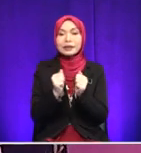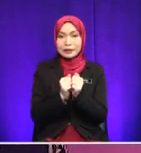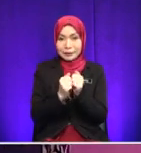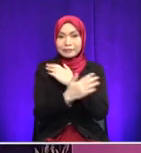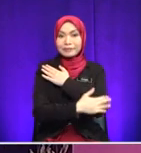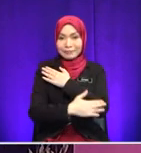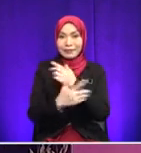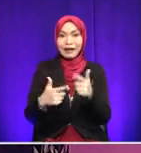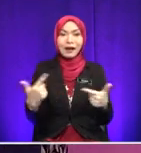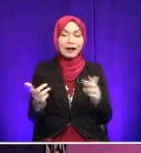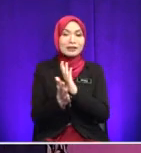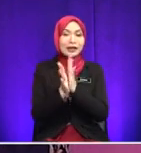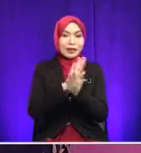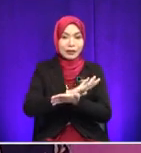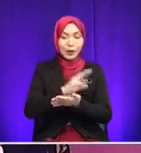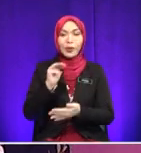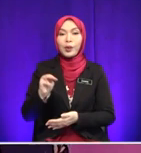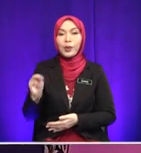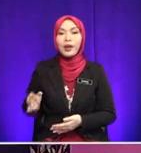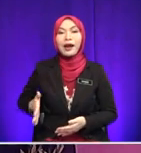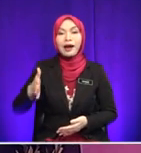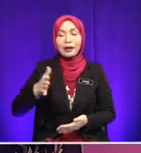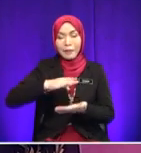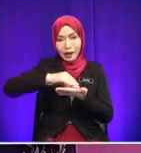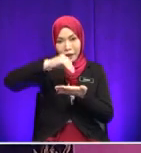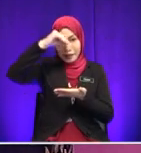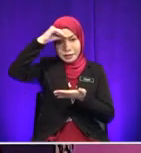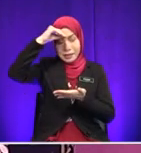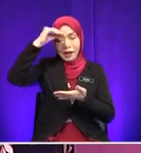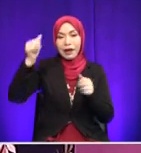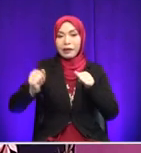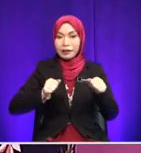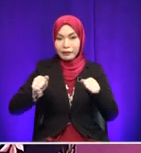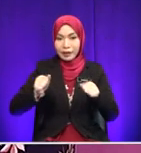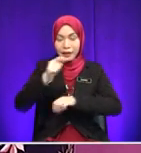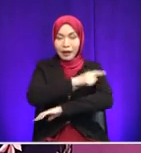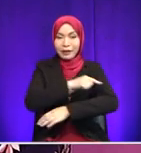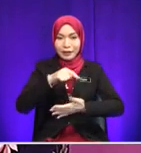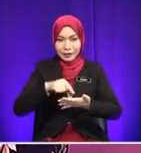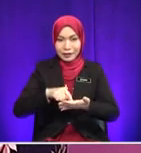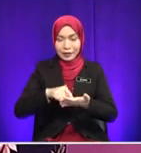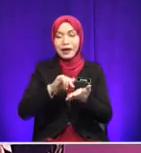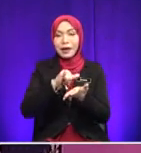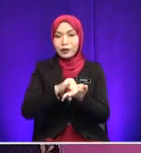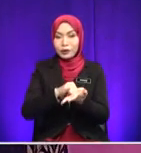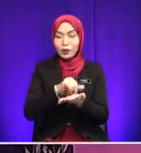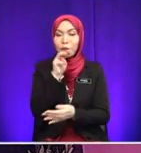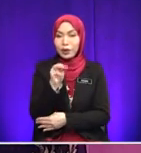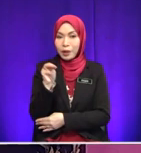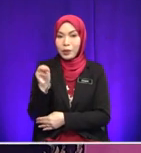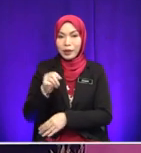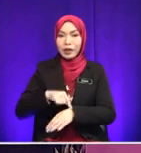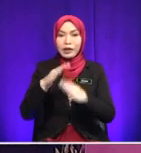murid akan belajar aktiviti kita hari ini, iaitu pertama, murid-murid di rumah